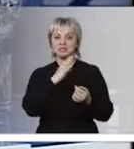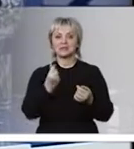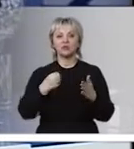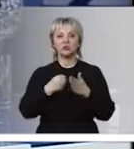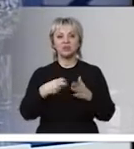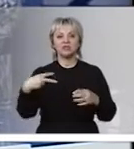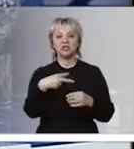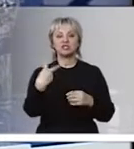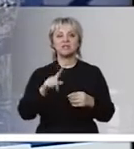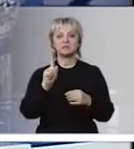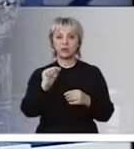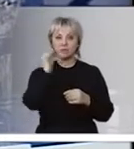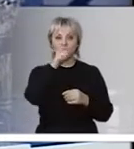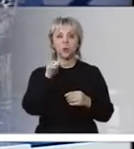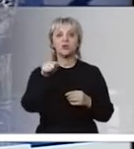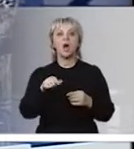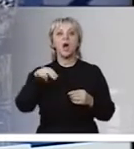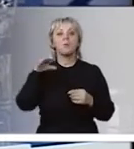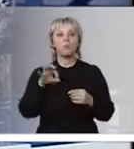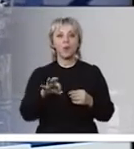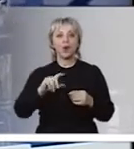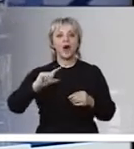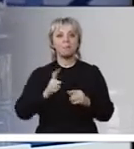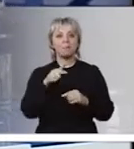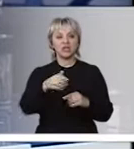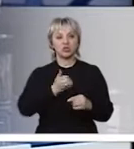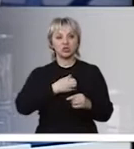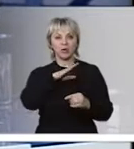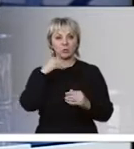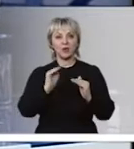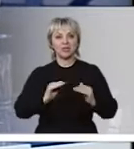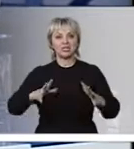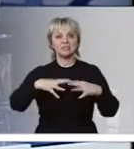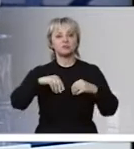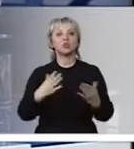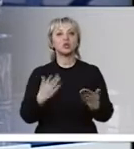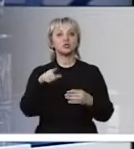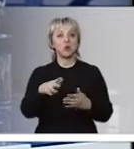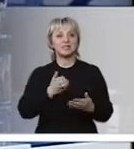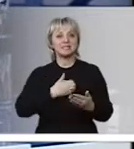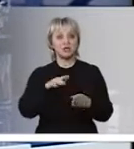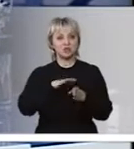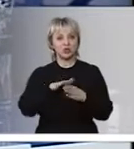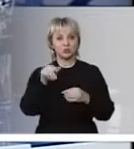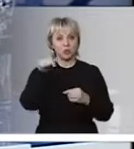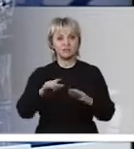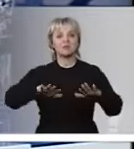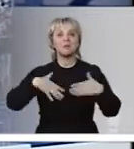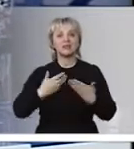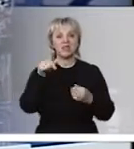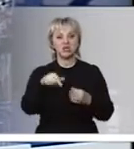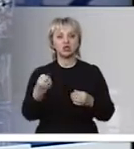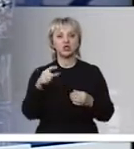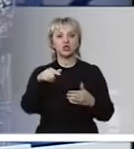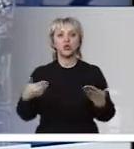до 2021 года, а опять же, по желанию многодетных семей, на что они изъявят желание,